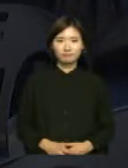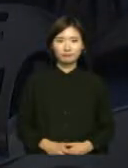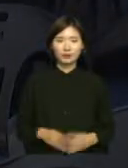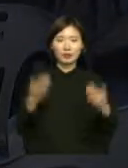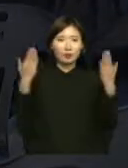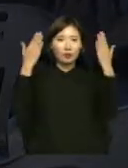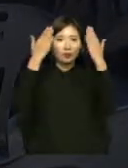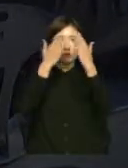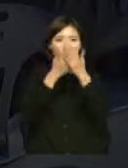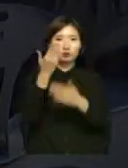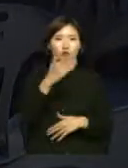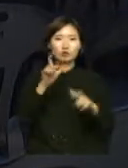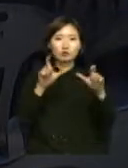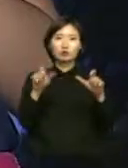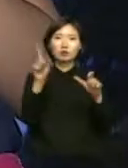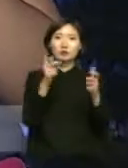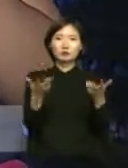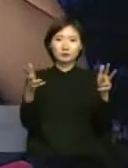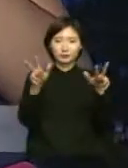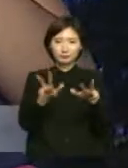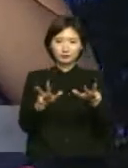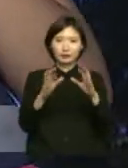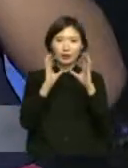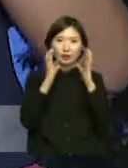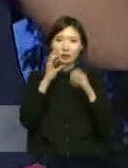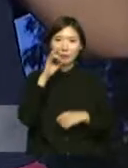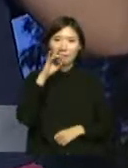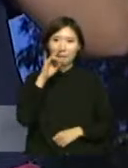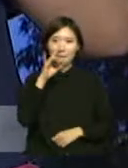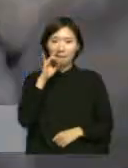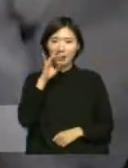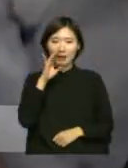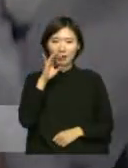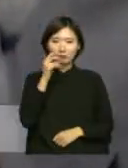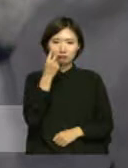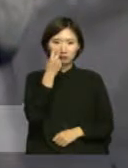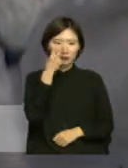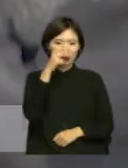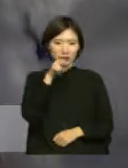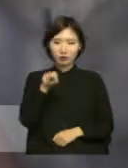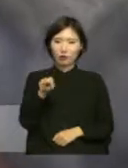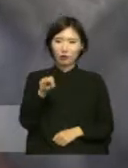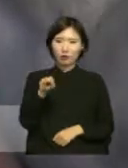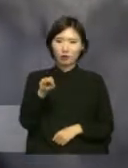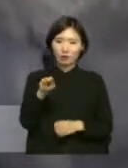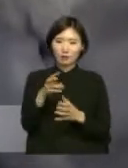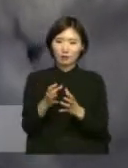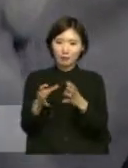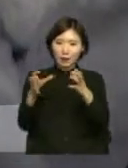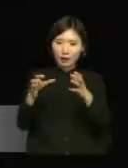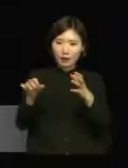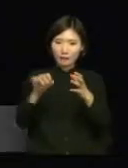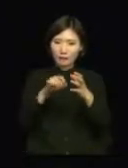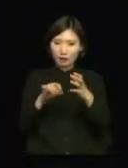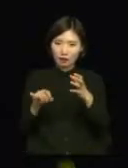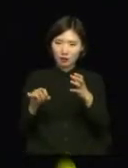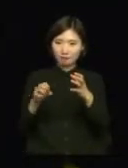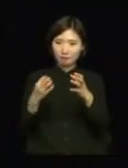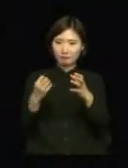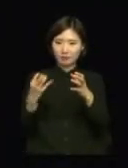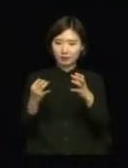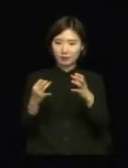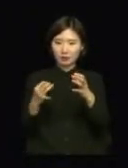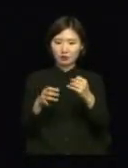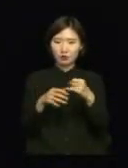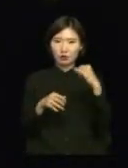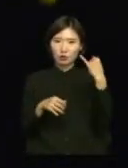어둠이 내린 구로구의 한 공원 아이들의 호기심 가득한 시선은 채집통 속 반딧불이 로 향합니다 공무 내에서